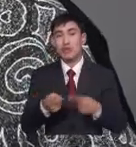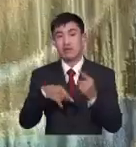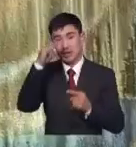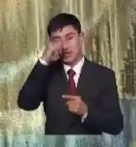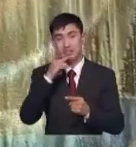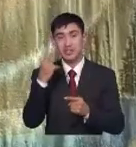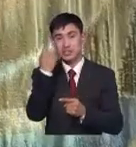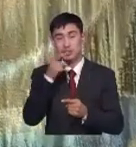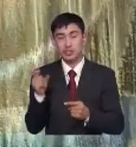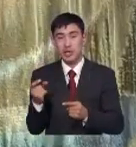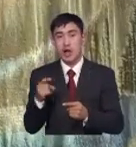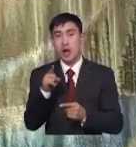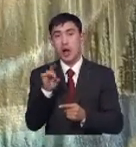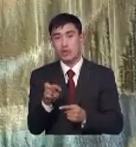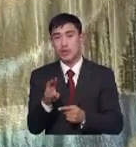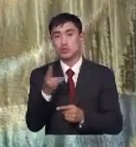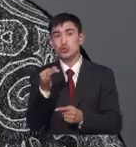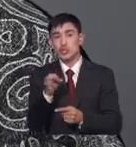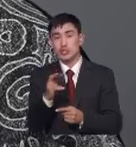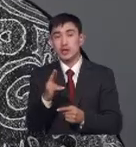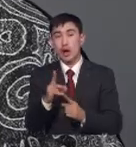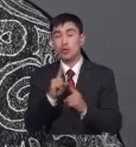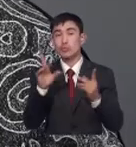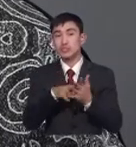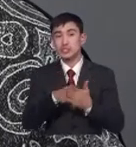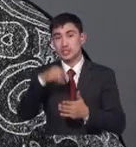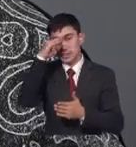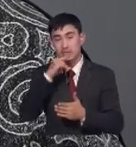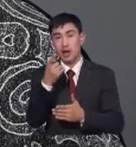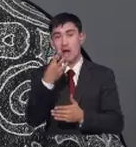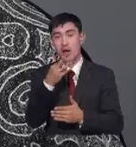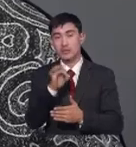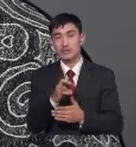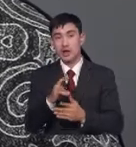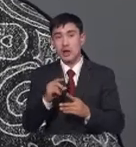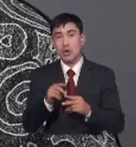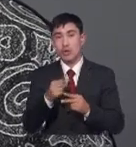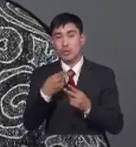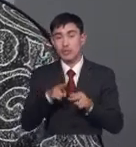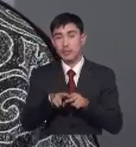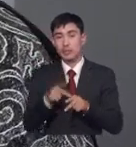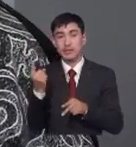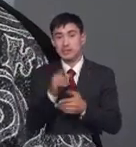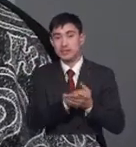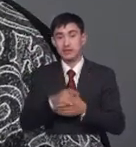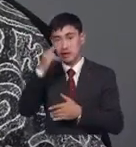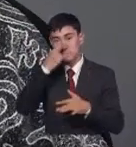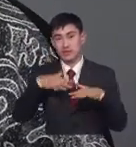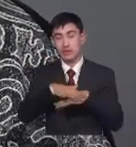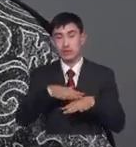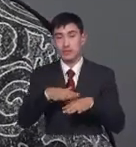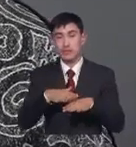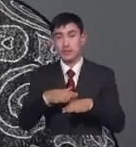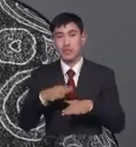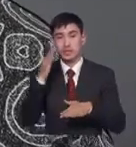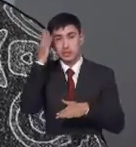казахской идентичности. Хан Джучи имеет огромное значение для казахского ханства, так как он олицетворяет преемственность и единство казахского народа. С